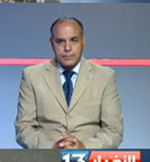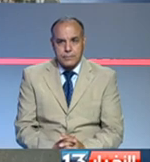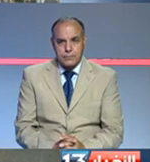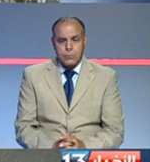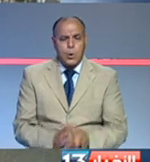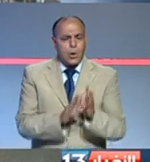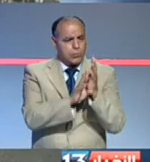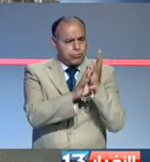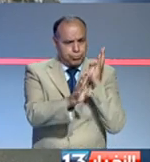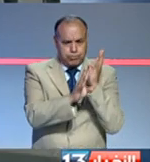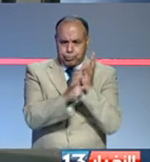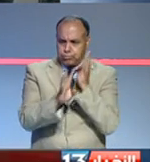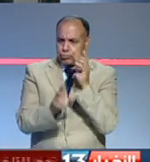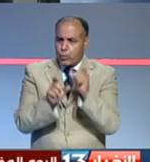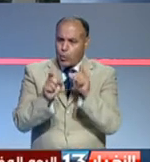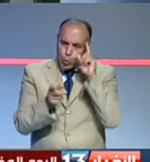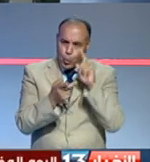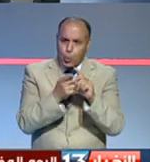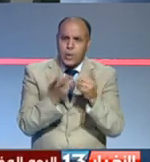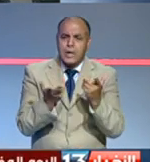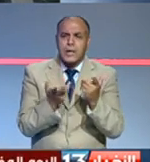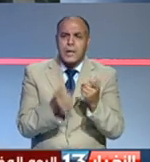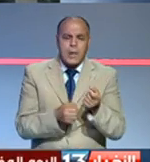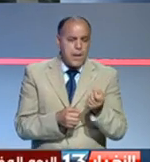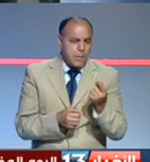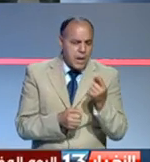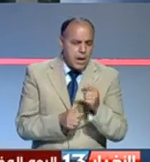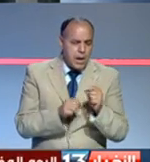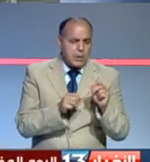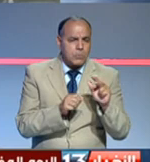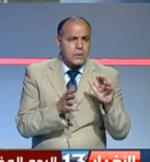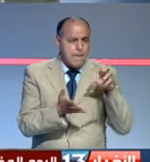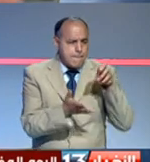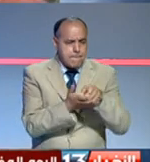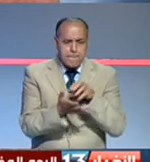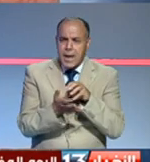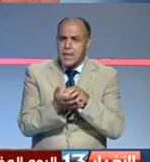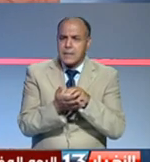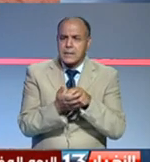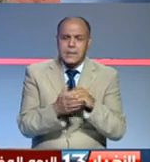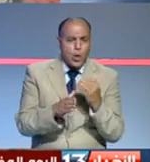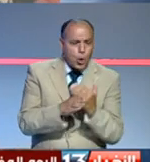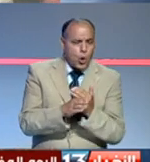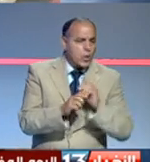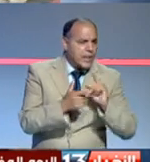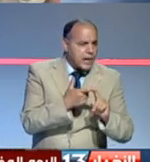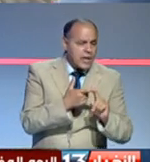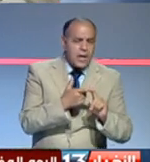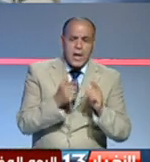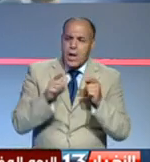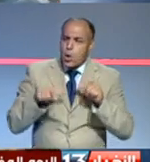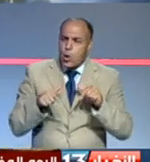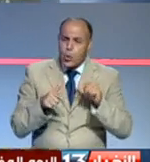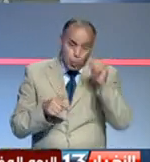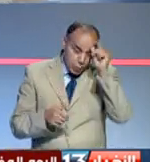اجمعت طوابير من المواطنين اليوم مماثله مائه وخمسه وثلاثين مركز ترشيح بالمعاهد والمدارس الاعداديه فى